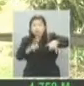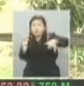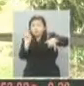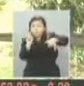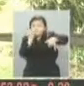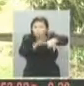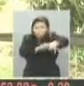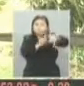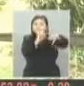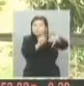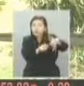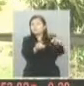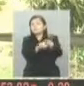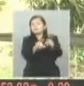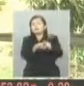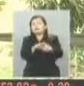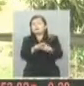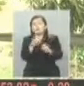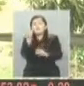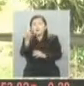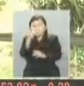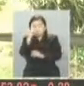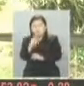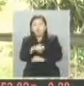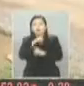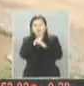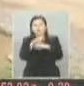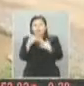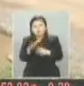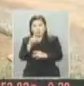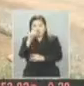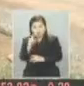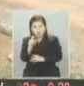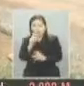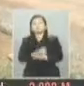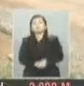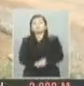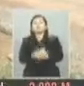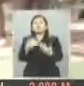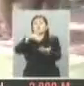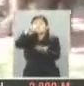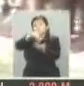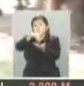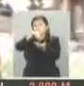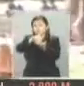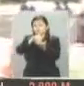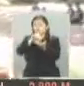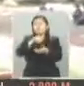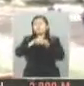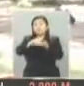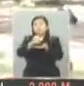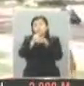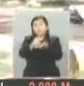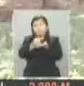างครับส่วนใหญ่เป็นโรคชราช้างที่ชรา ศูนย์บริบาลช้างปางหละองค์การอุตสาหกรรมป่า